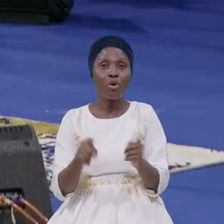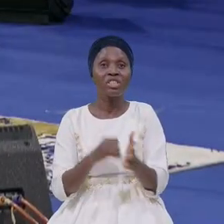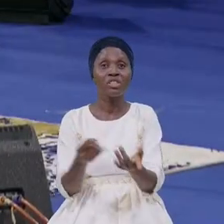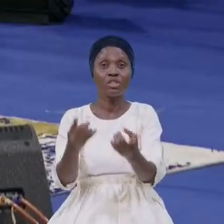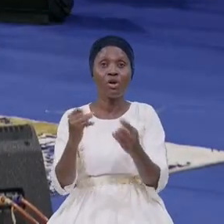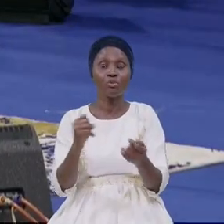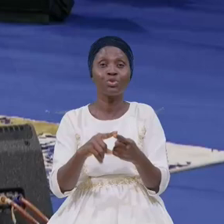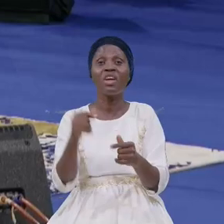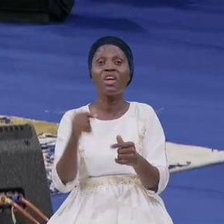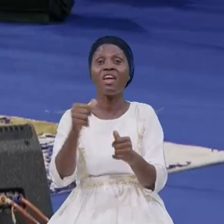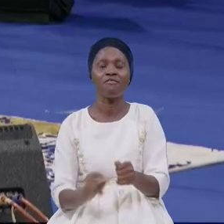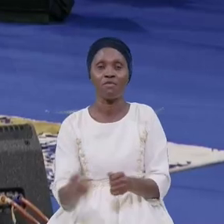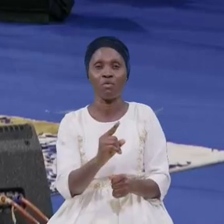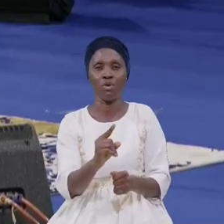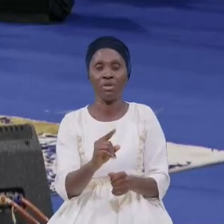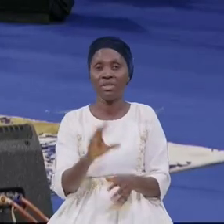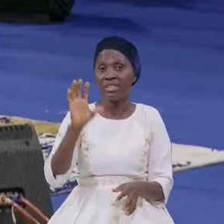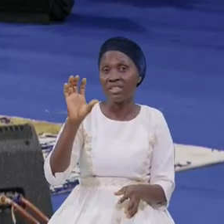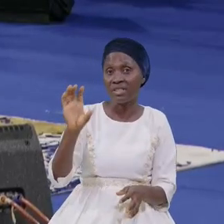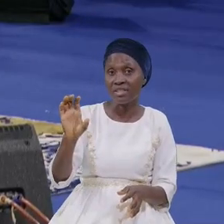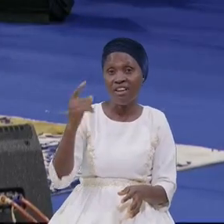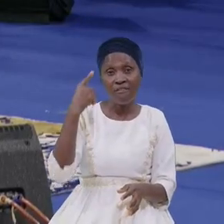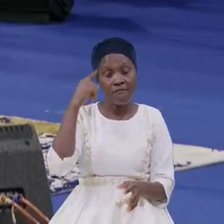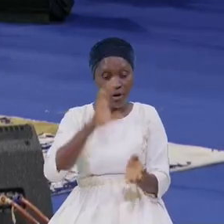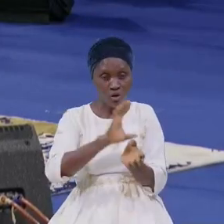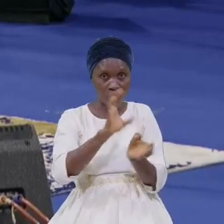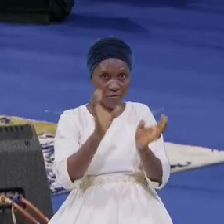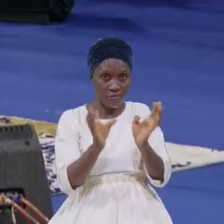est la conversion complète par Christ.